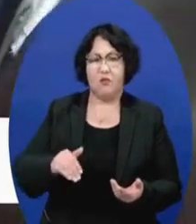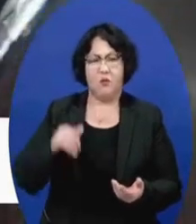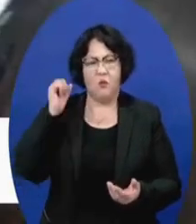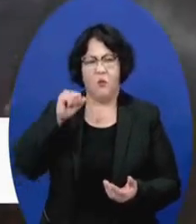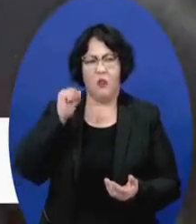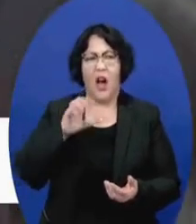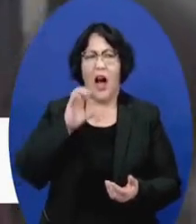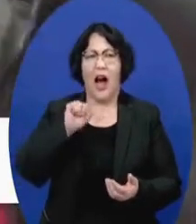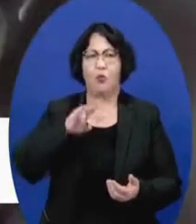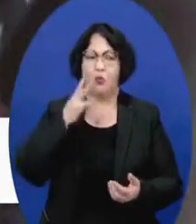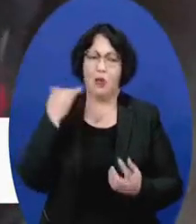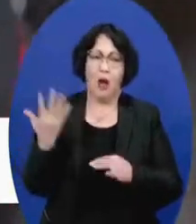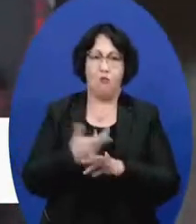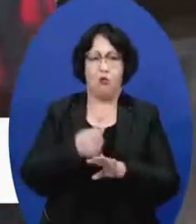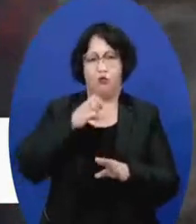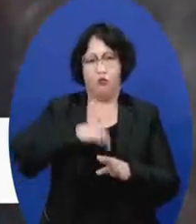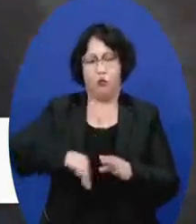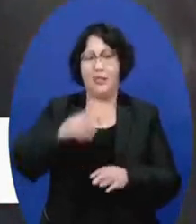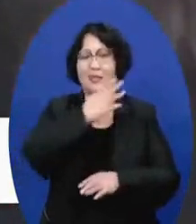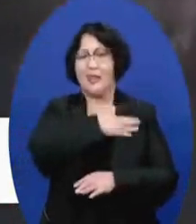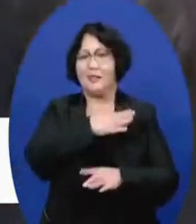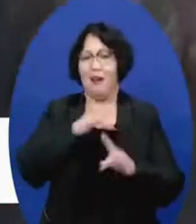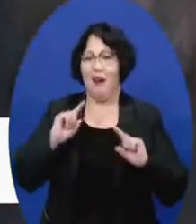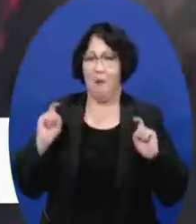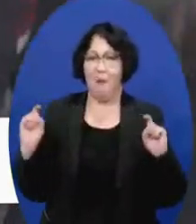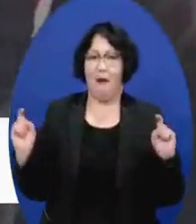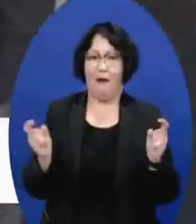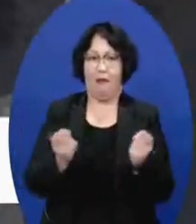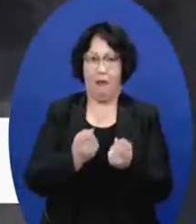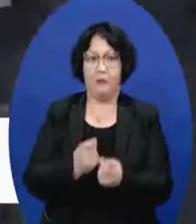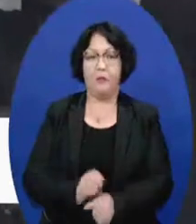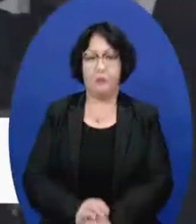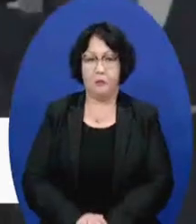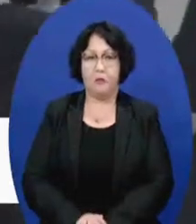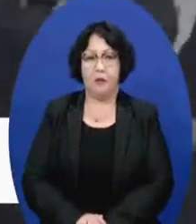байдлыг хангах үүднээс төв талбайд цагдаагийн хамгаалалт гараад байна.